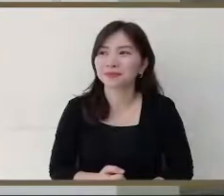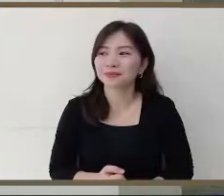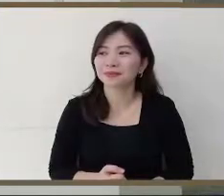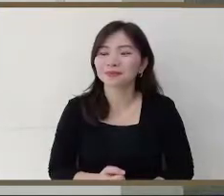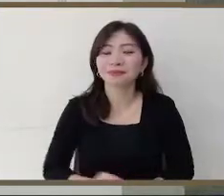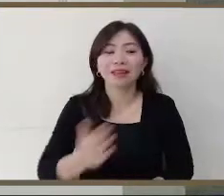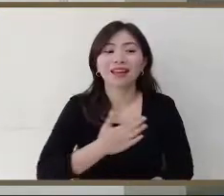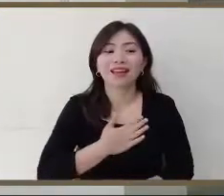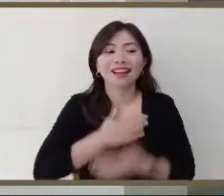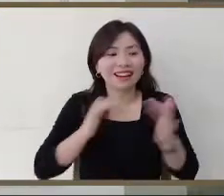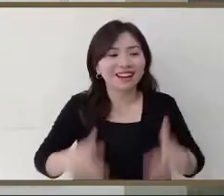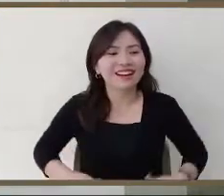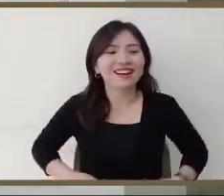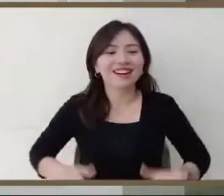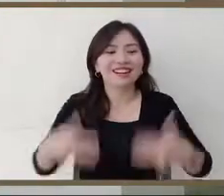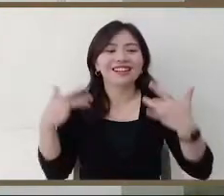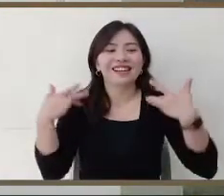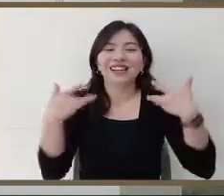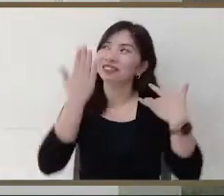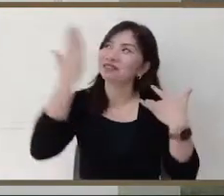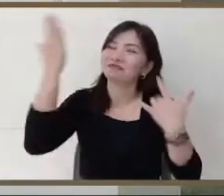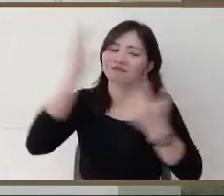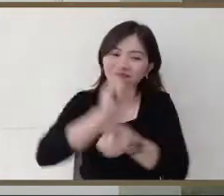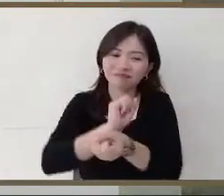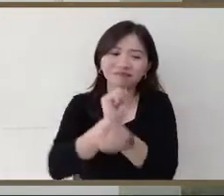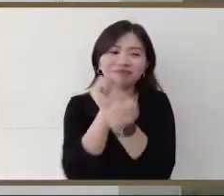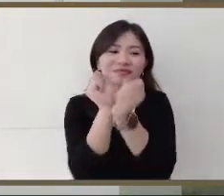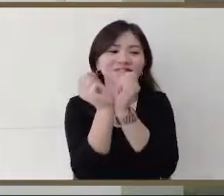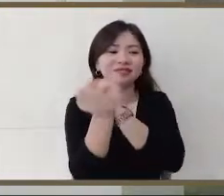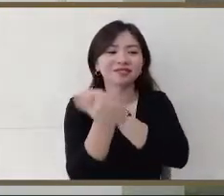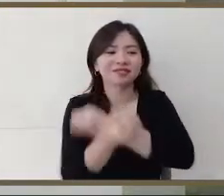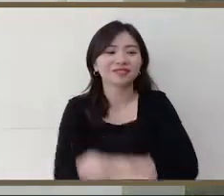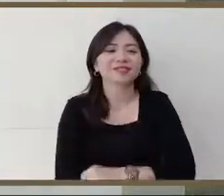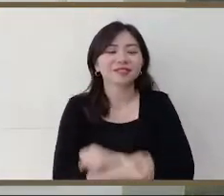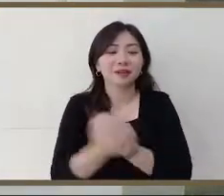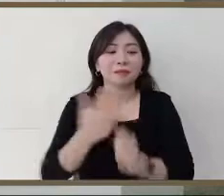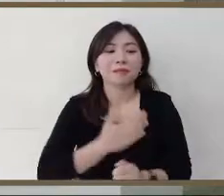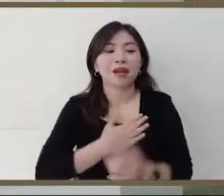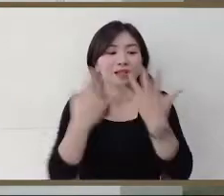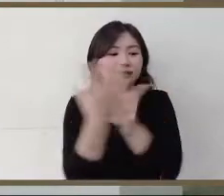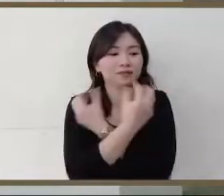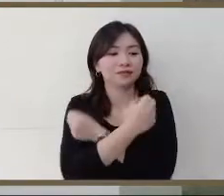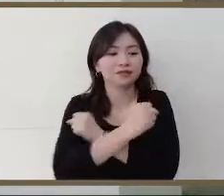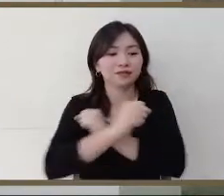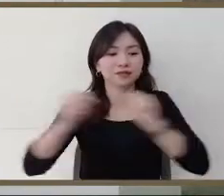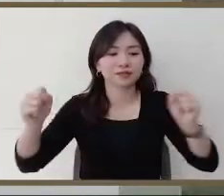Ako ay binago mo,